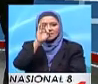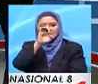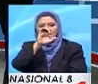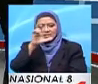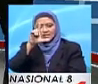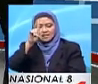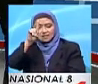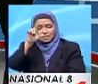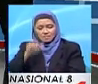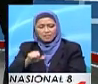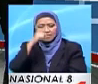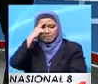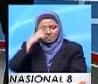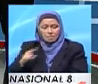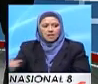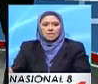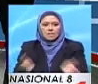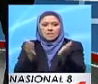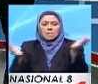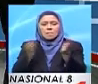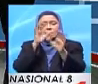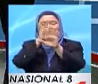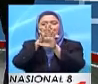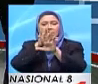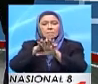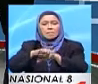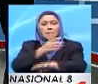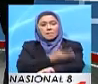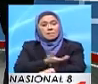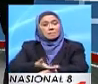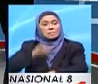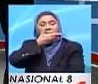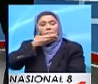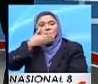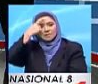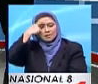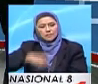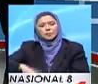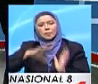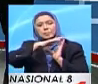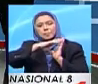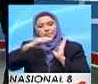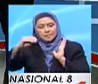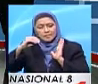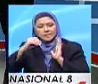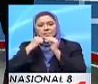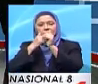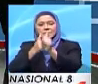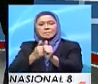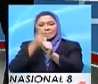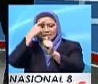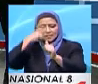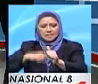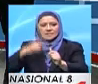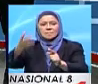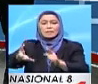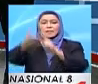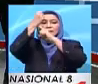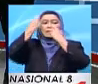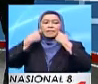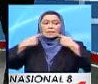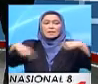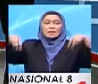menarik Lebih ramai warga tanah rancangan itu terutama generasi muda mencontohi beliau untuk mencapai kejayaan di